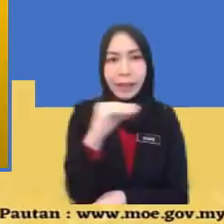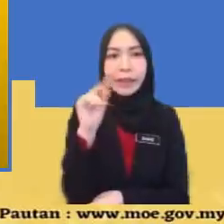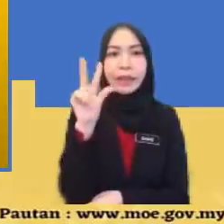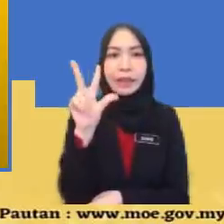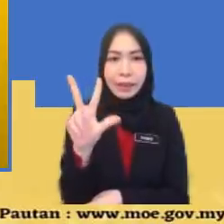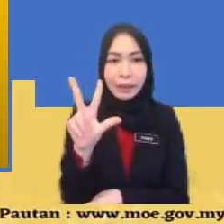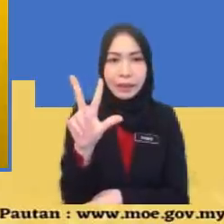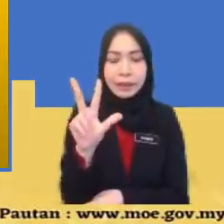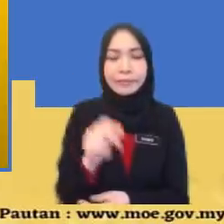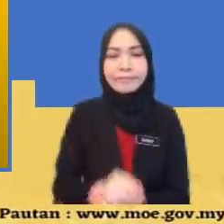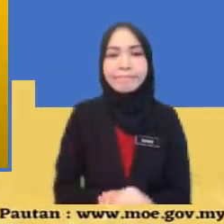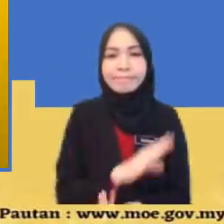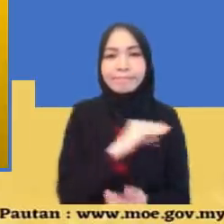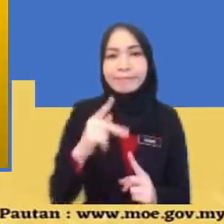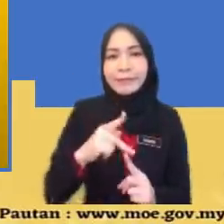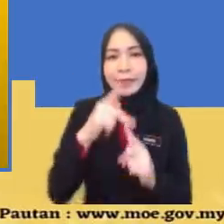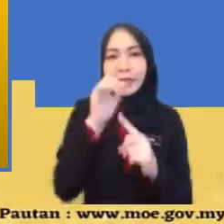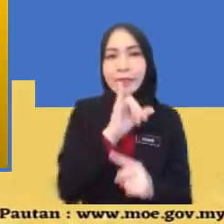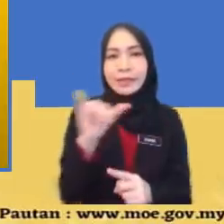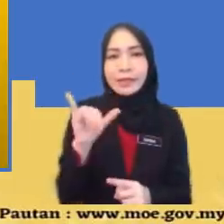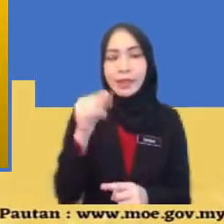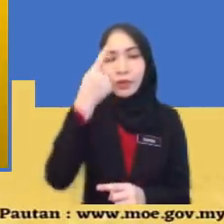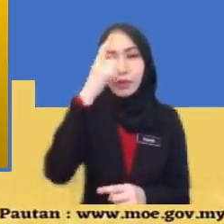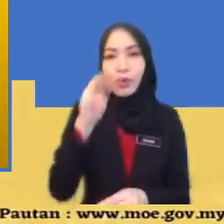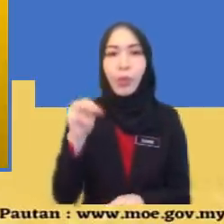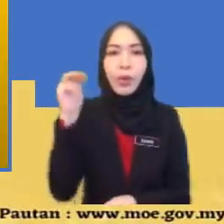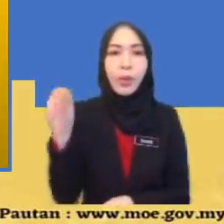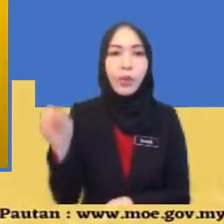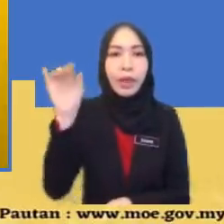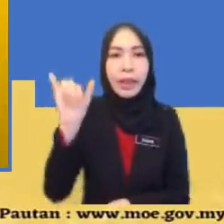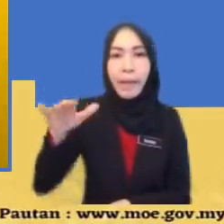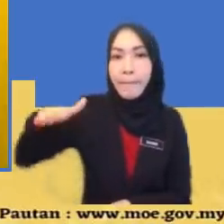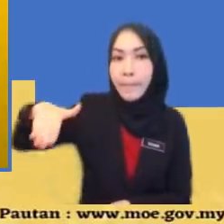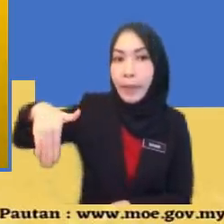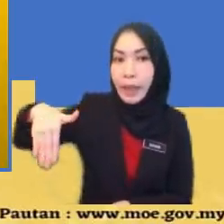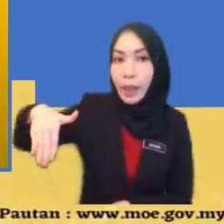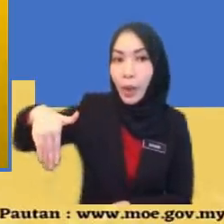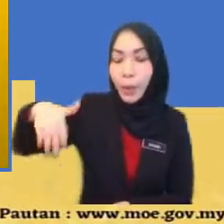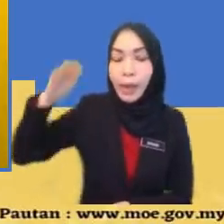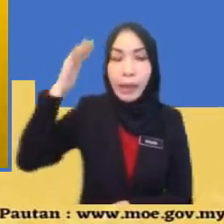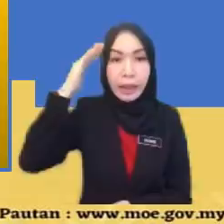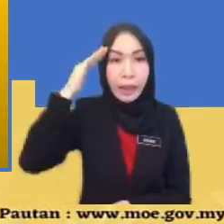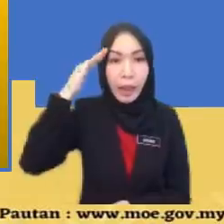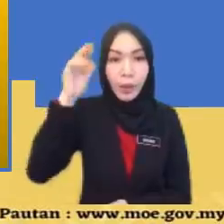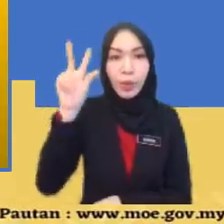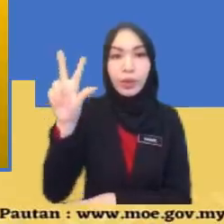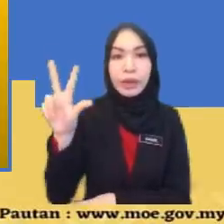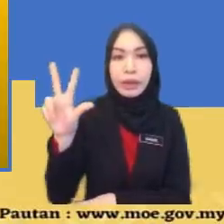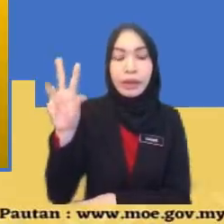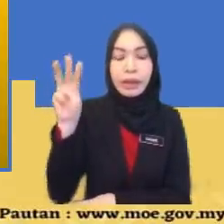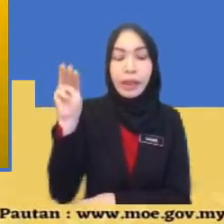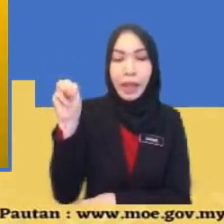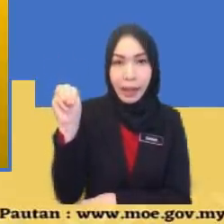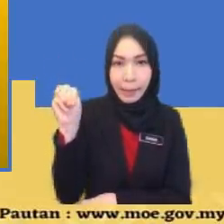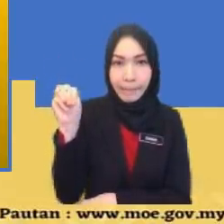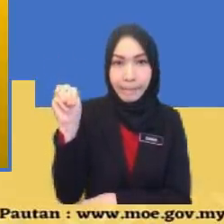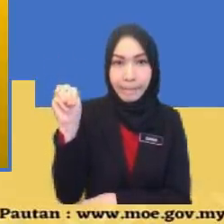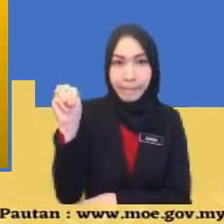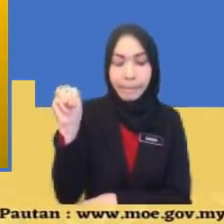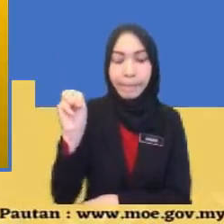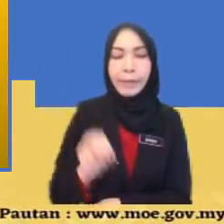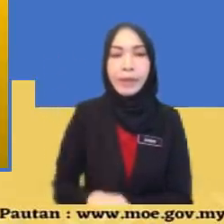menguasai literasi dan numerasi kemahiran 3M yaitu membaca menulis dan